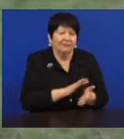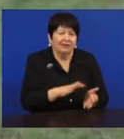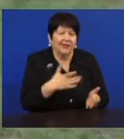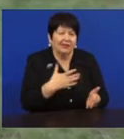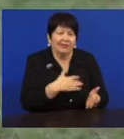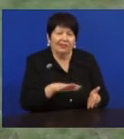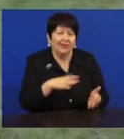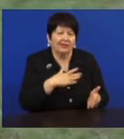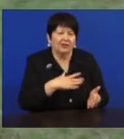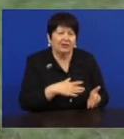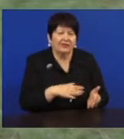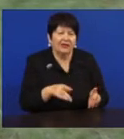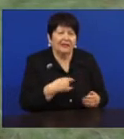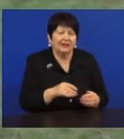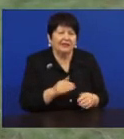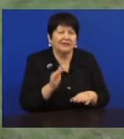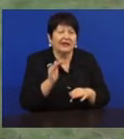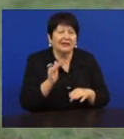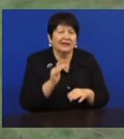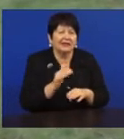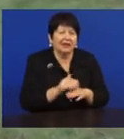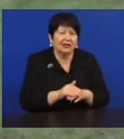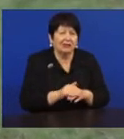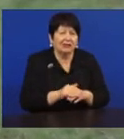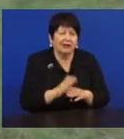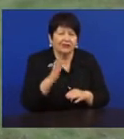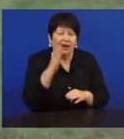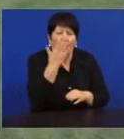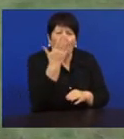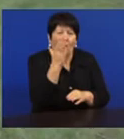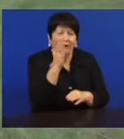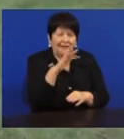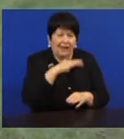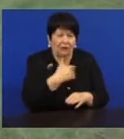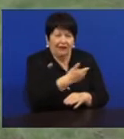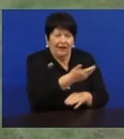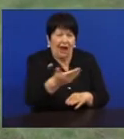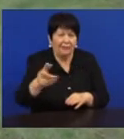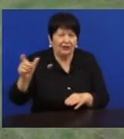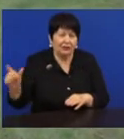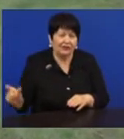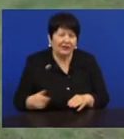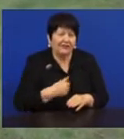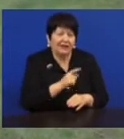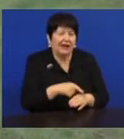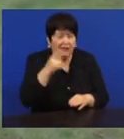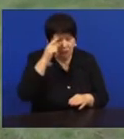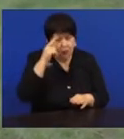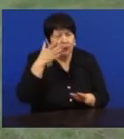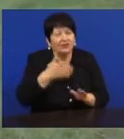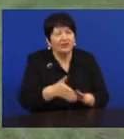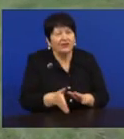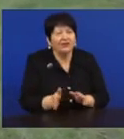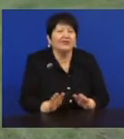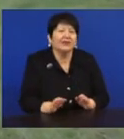descurajantă, dar asta se datorează, este ca și oglinda noastră, a majorității, care nu